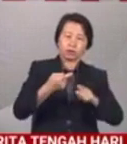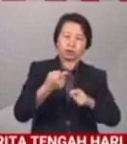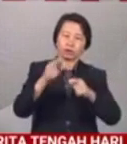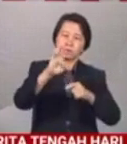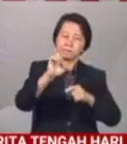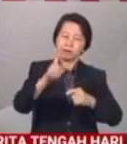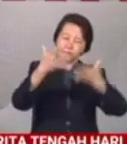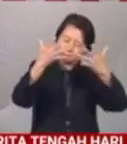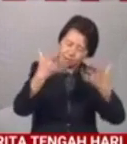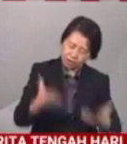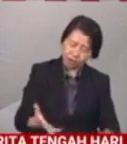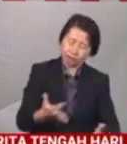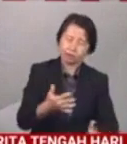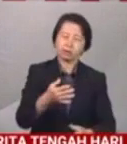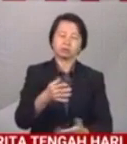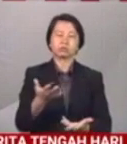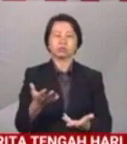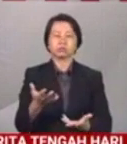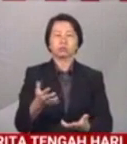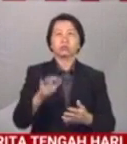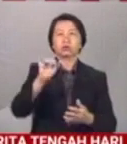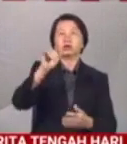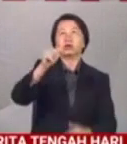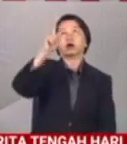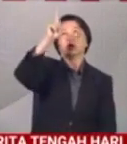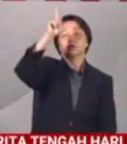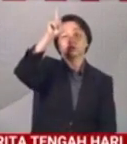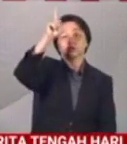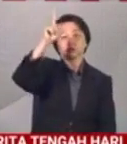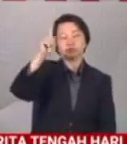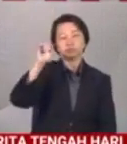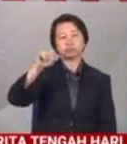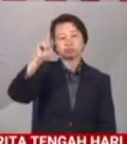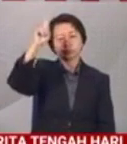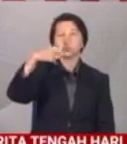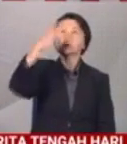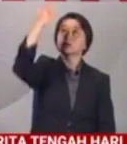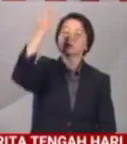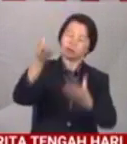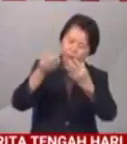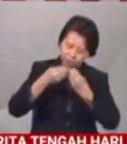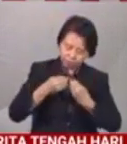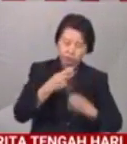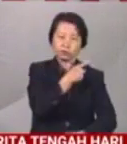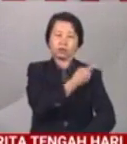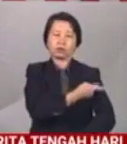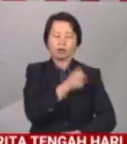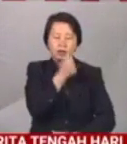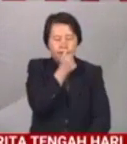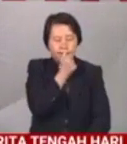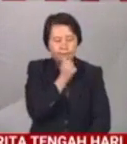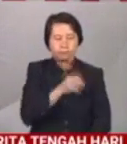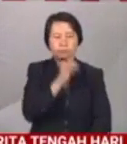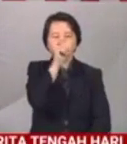berat dan takdir yang buruk. Ya Allah, Ya Rahman, Ya Rahim, Engkau berilah kekuatan, kecekalan